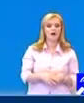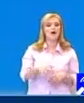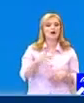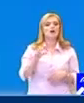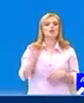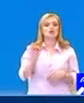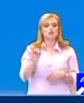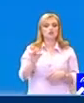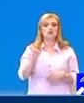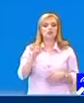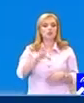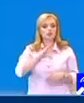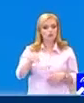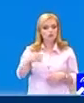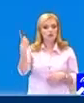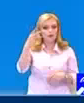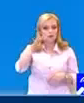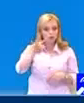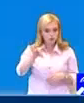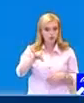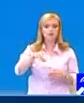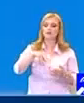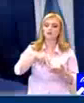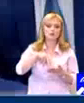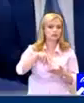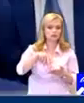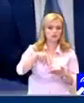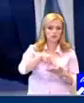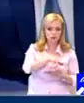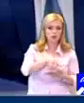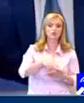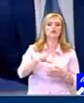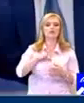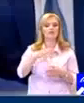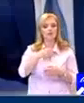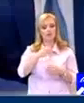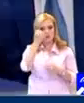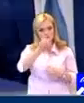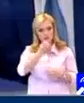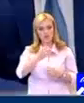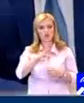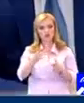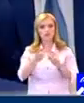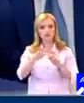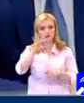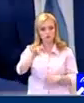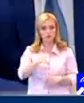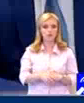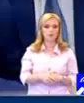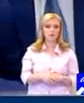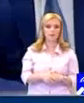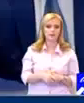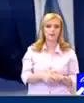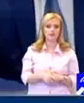la vot în primul tur, cei pe care am reușit să-i mobilizăm în turul 2. Care sunt prioritățile dumneavoastră? Zero. Imediat